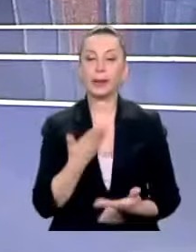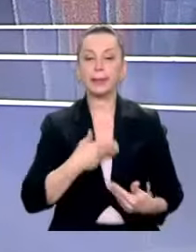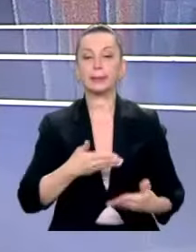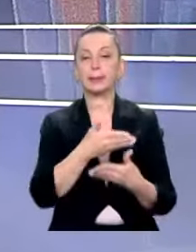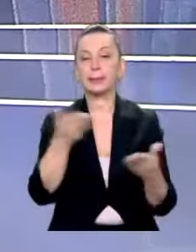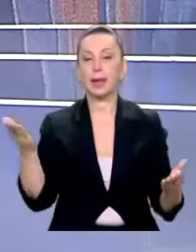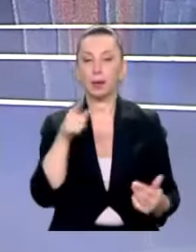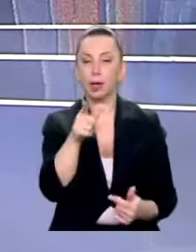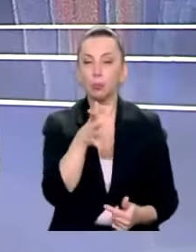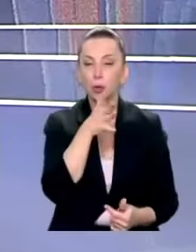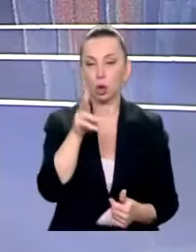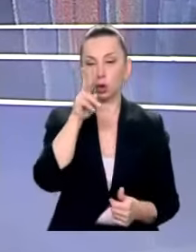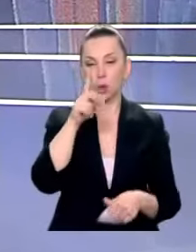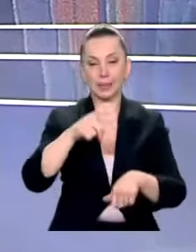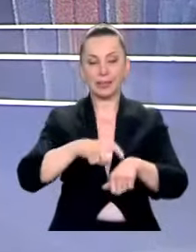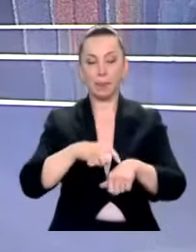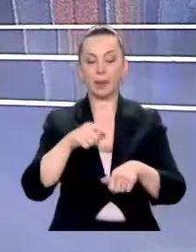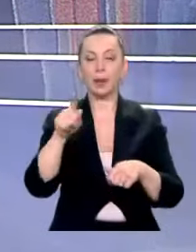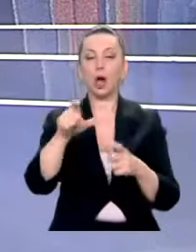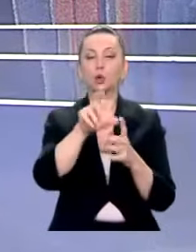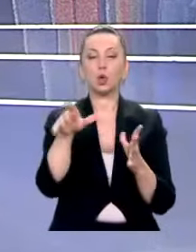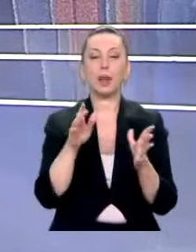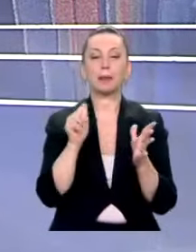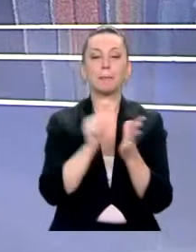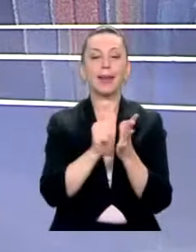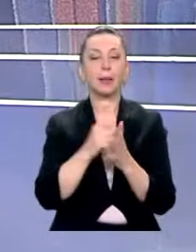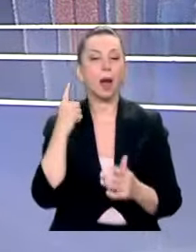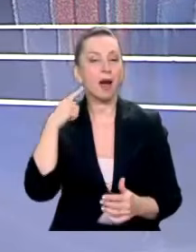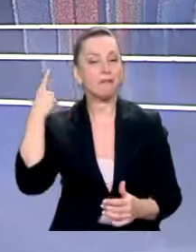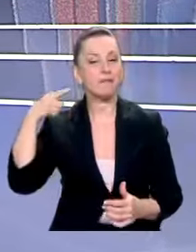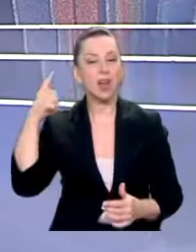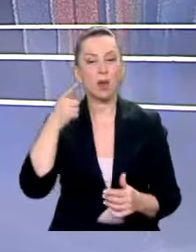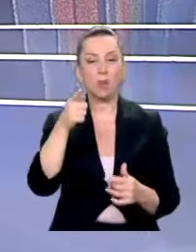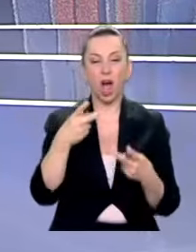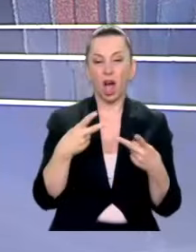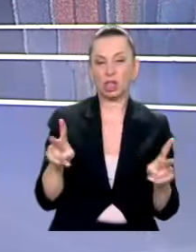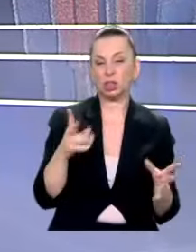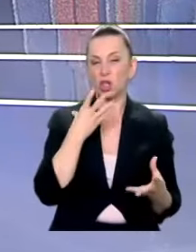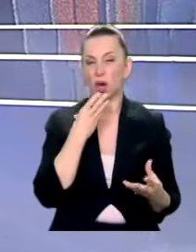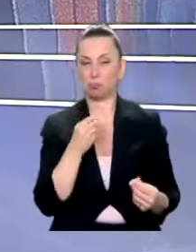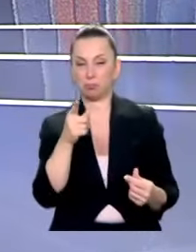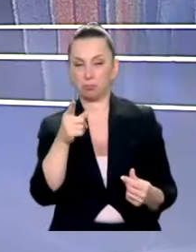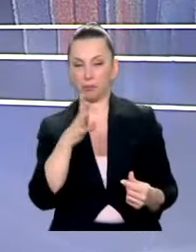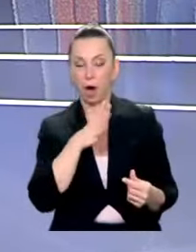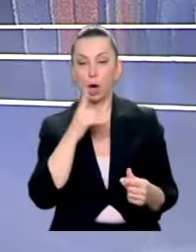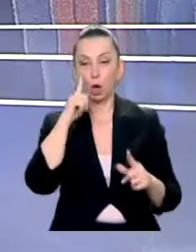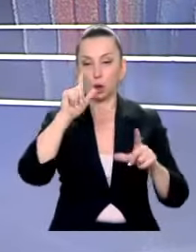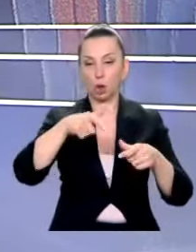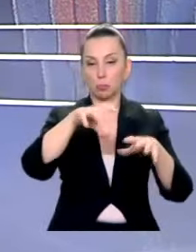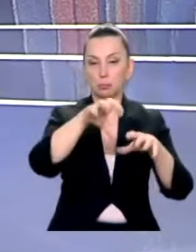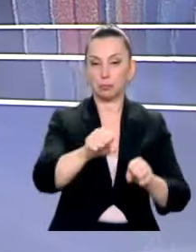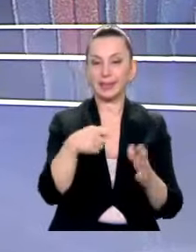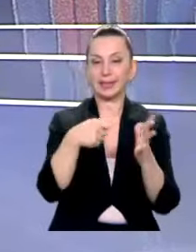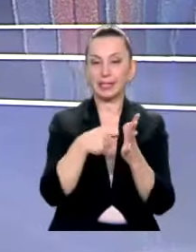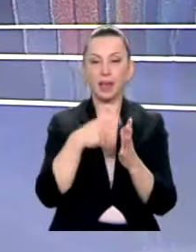Sevgili seyirciler, biliyorsunuz son günlerde sosyal medya fenomenleri paylaştıkları müstehcen içeriklerle gündemde. Gözaltına alınan